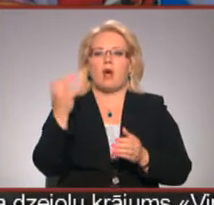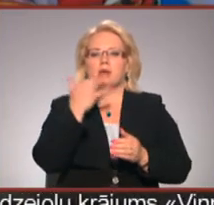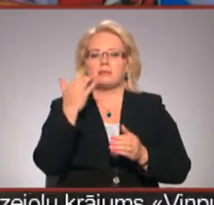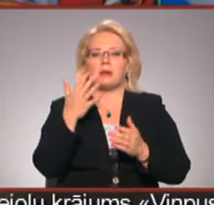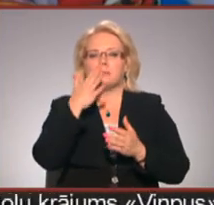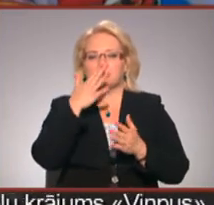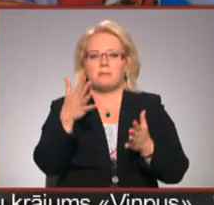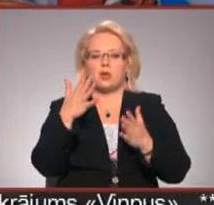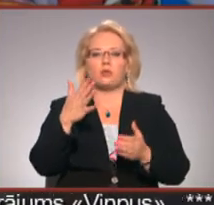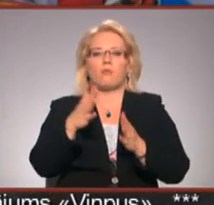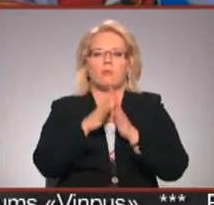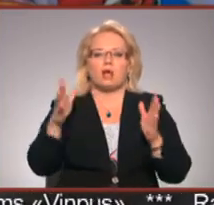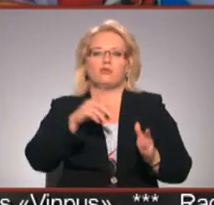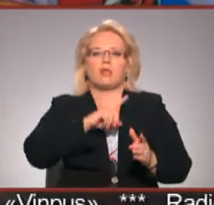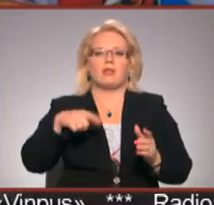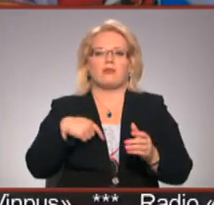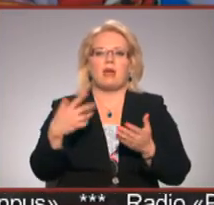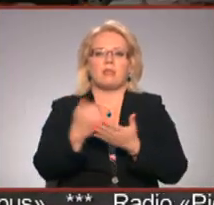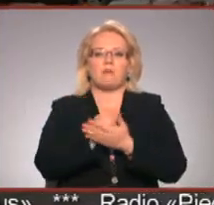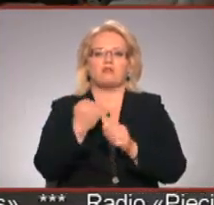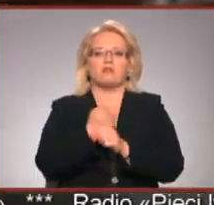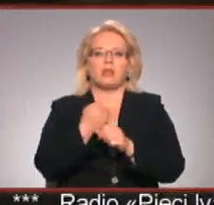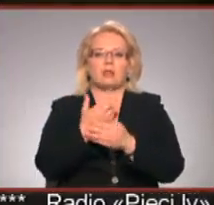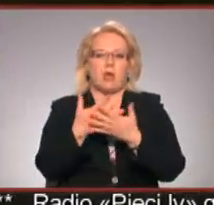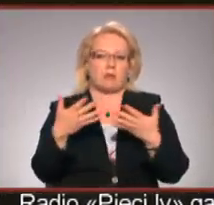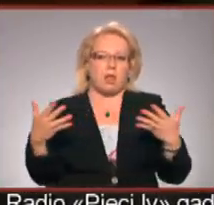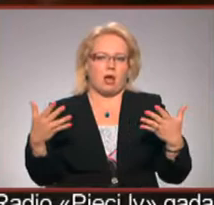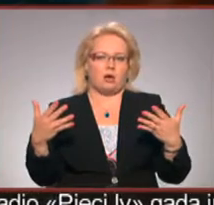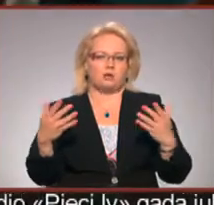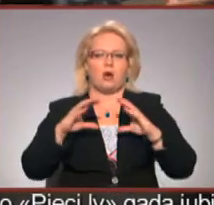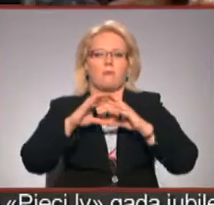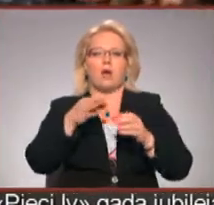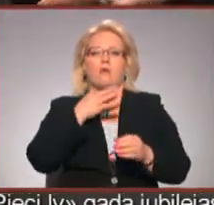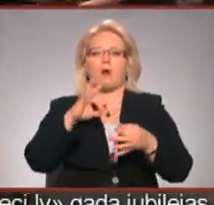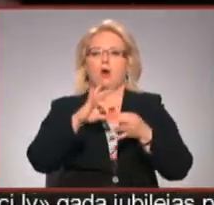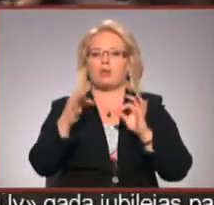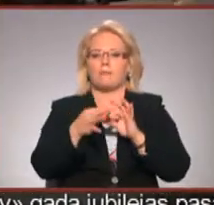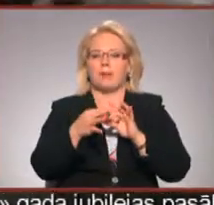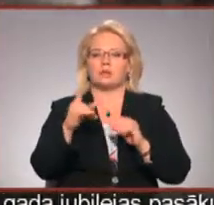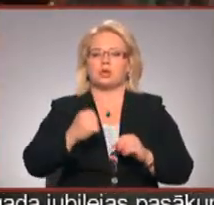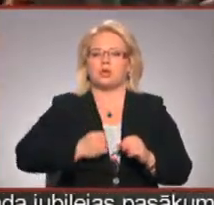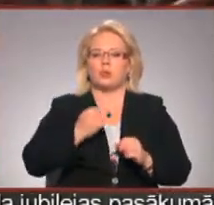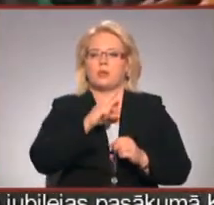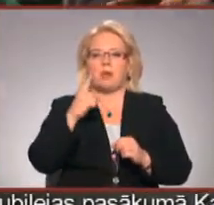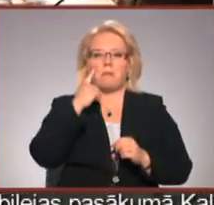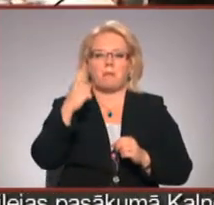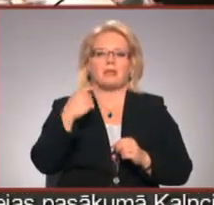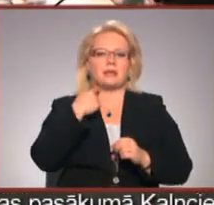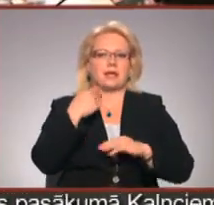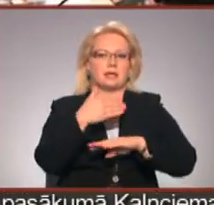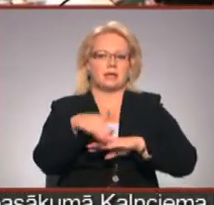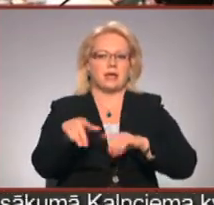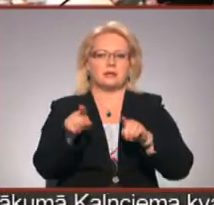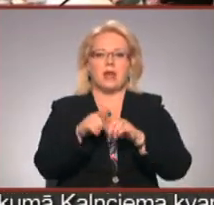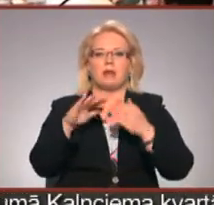un plašu Latvijā tapušu izstrādājumu klāstu. Pasaules koru olimpiādes korists ir grūti nepamanīt Rīgas ielās.